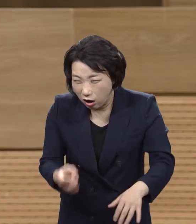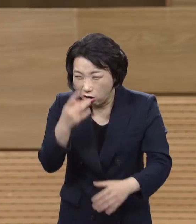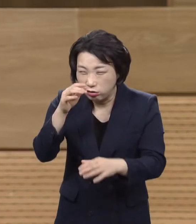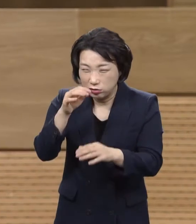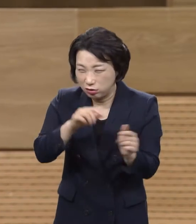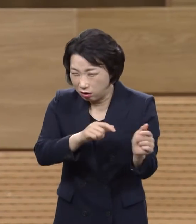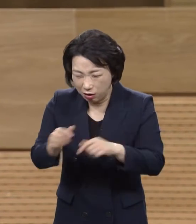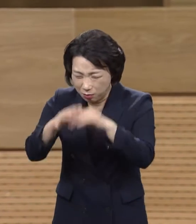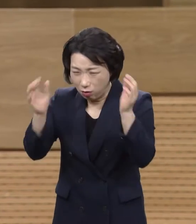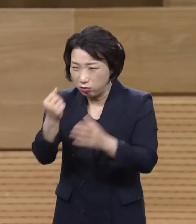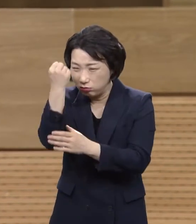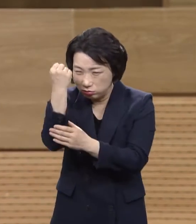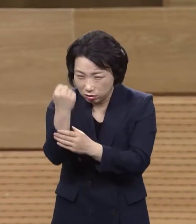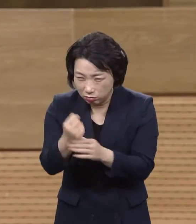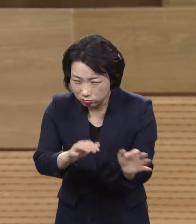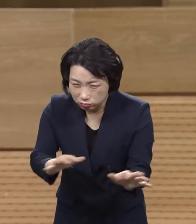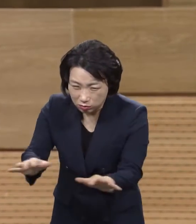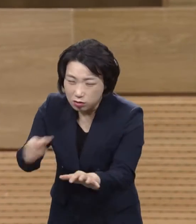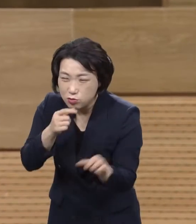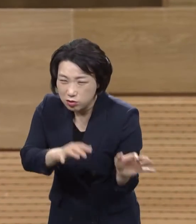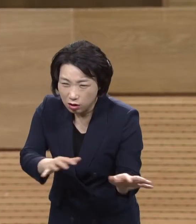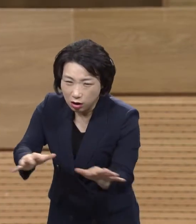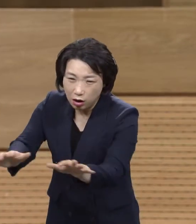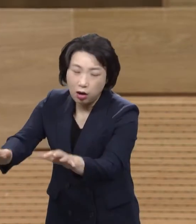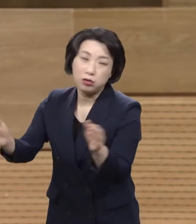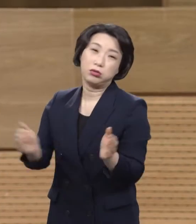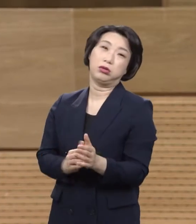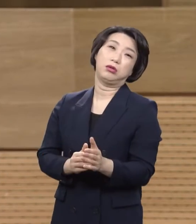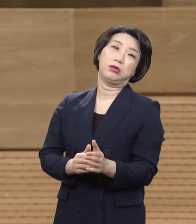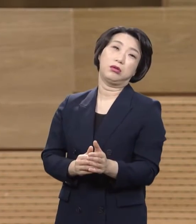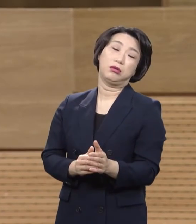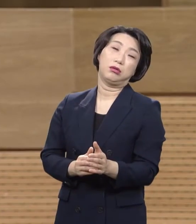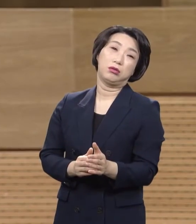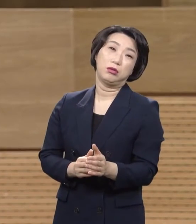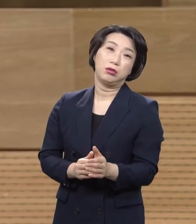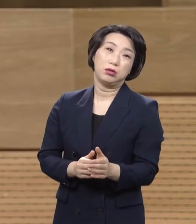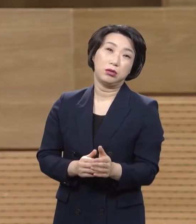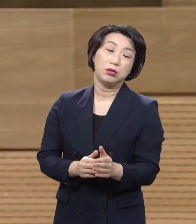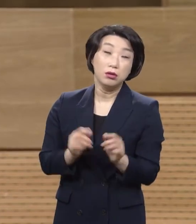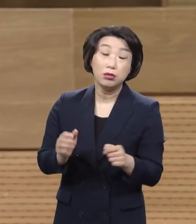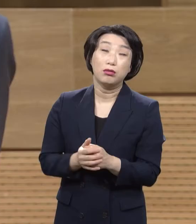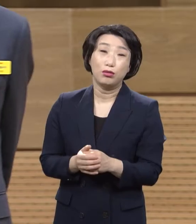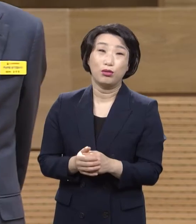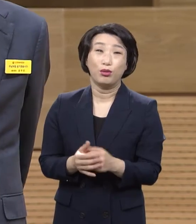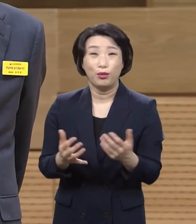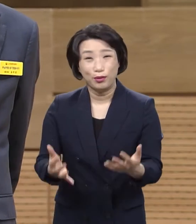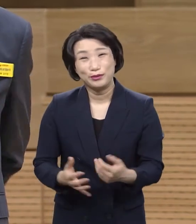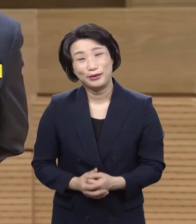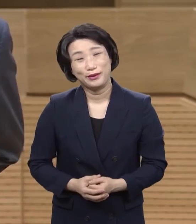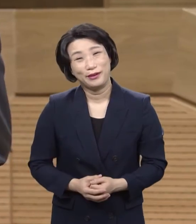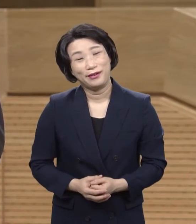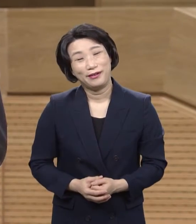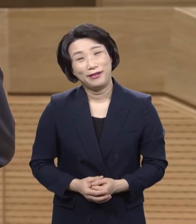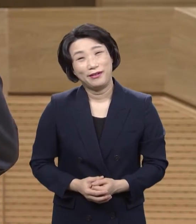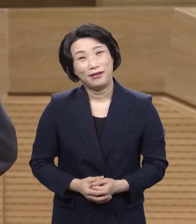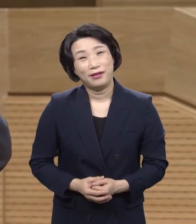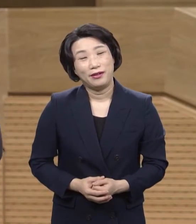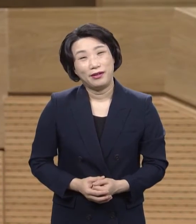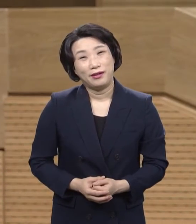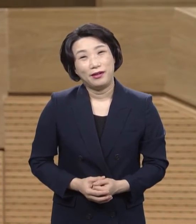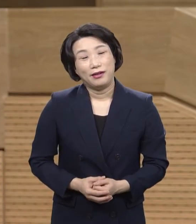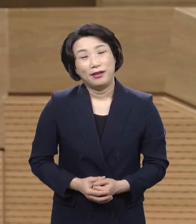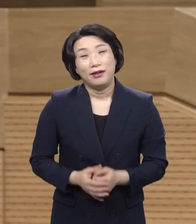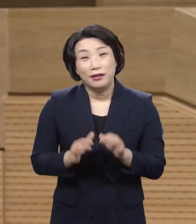뻔히 뜨고 다 떠나가고 그래버리고 말아버린 거예요. 비 와서 장 맞아가지고. 예. 근데